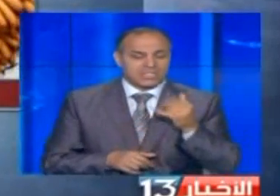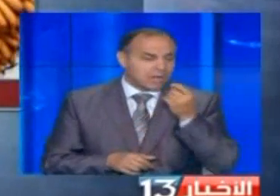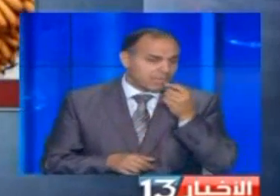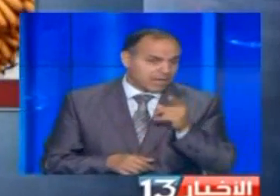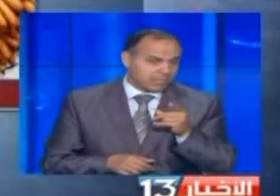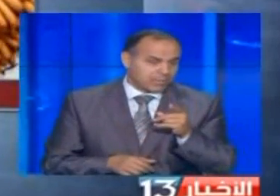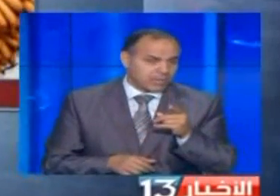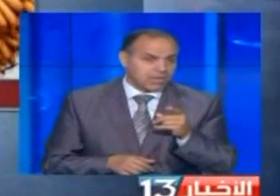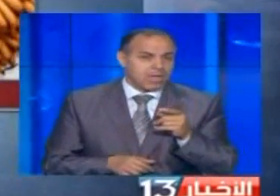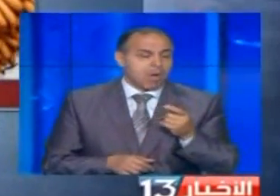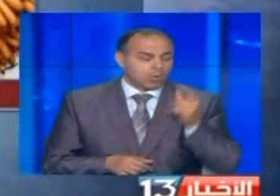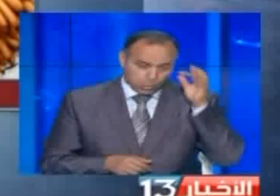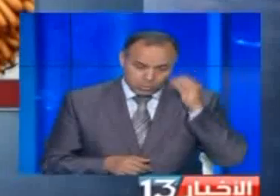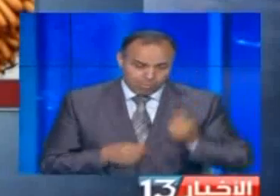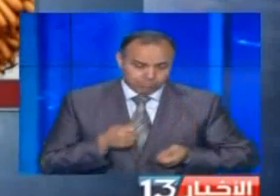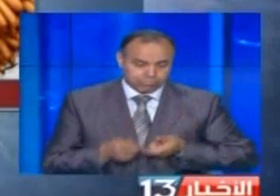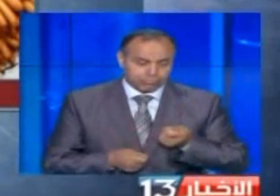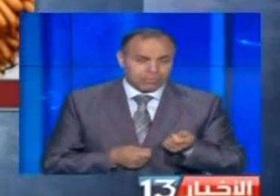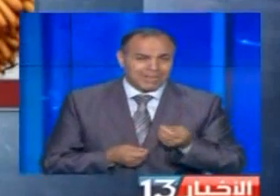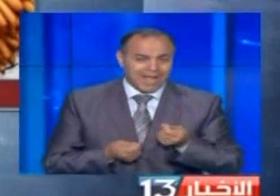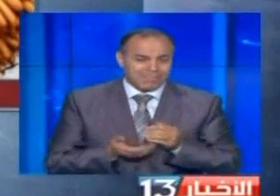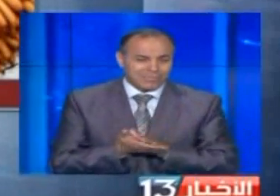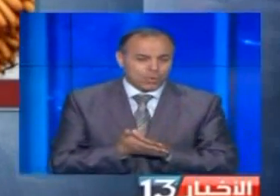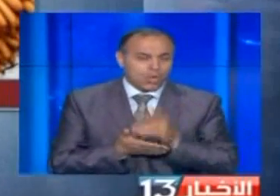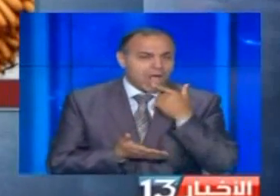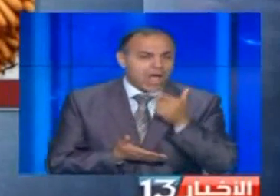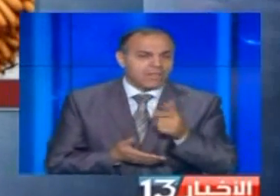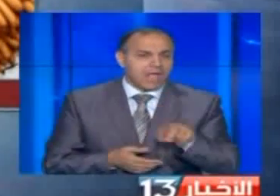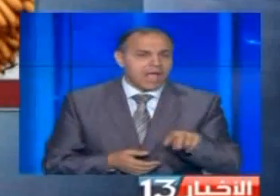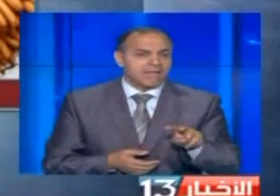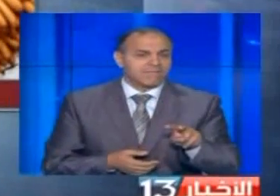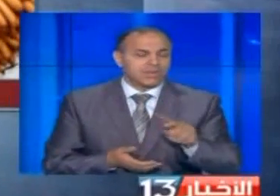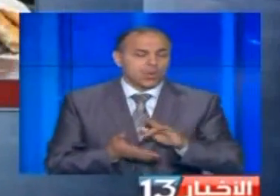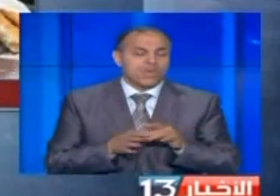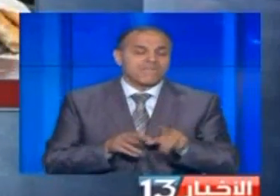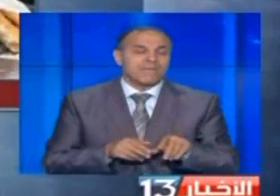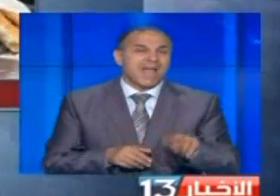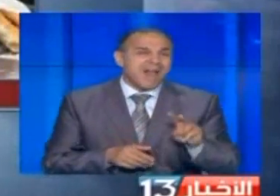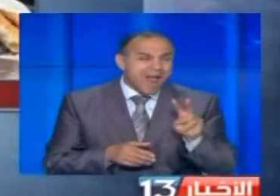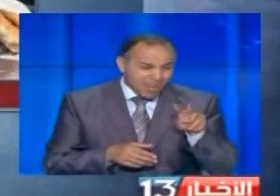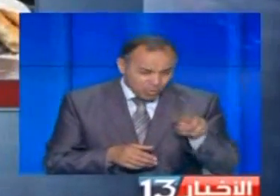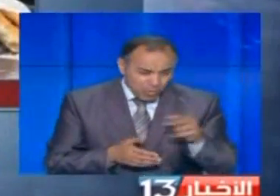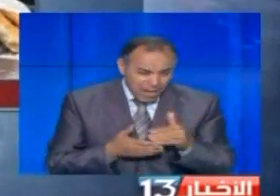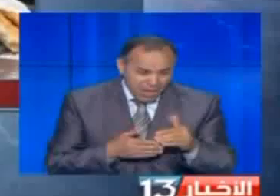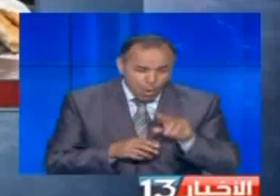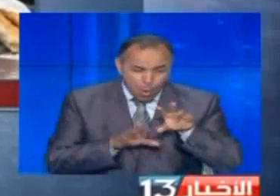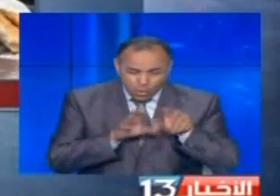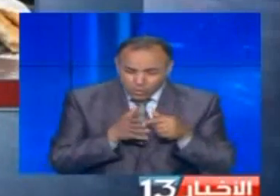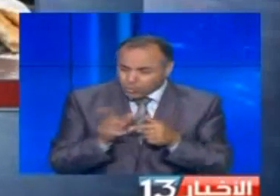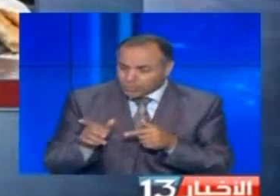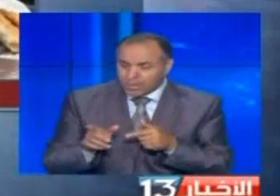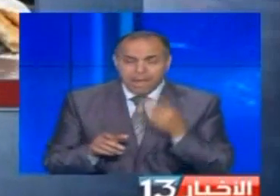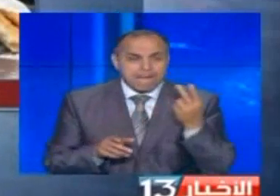كما تبلغ مصاريف التونسي على اقتناء مادة الخبز حوالي 200 دينار لكل أسرة. وحسب دراسة للمعهد